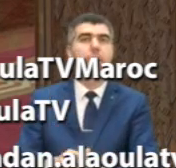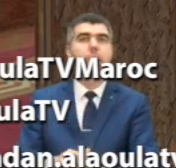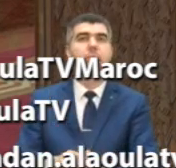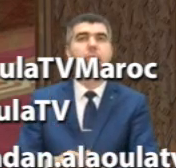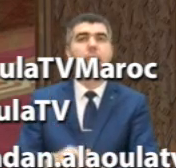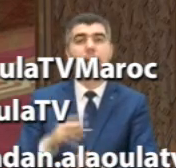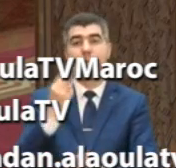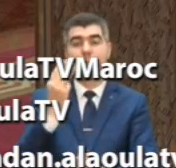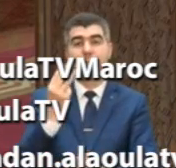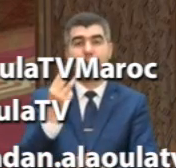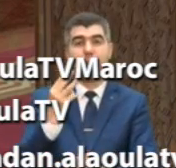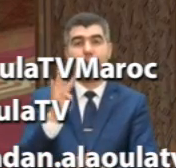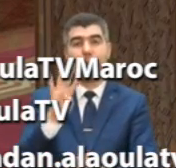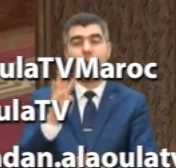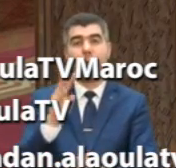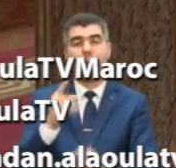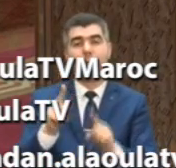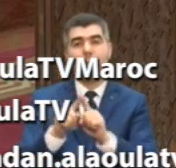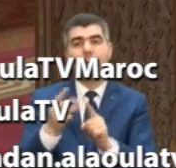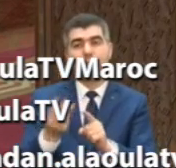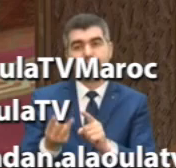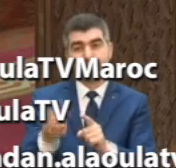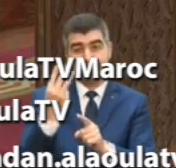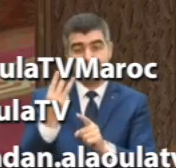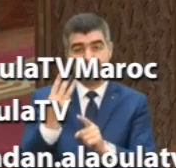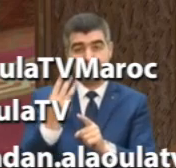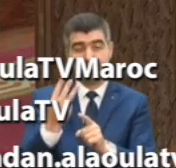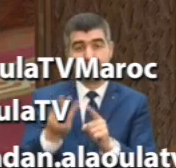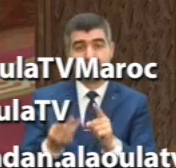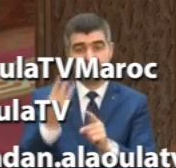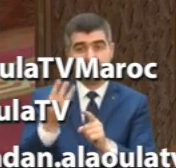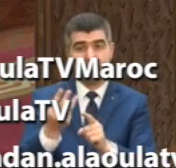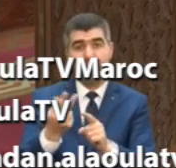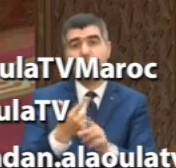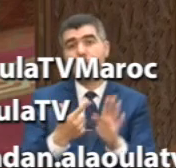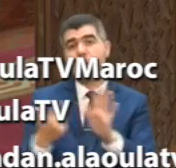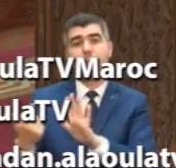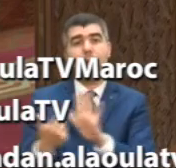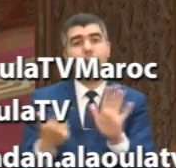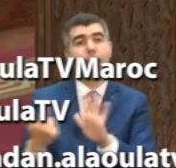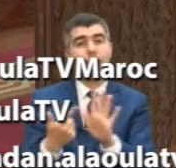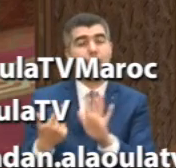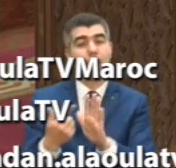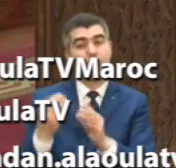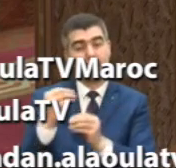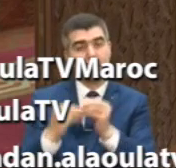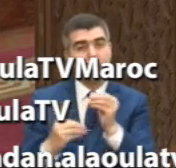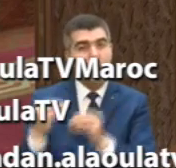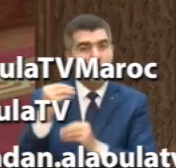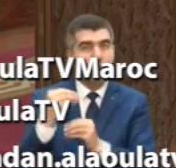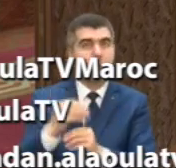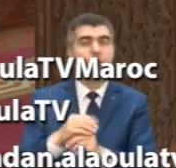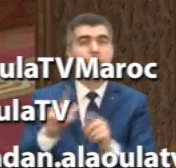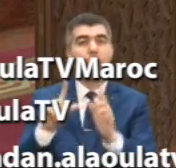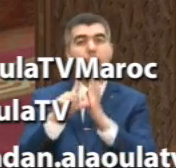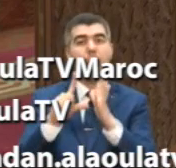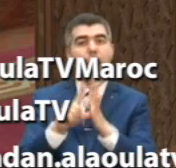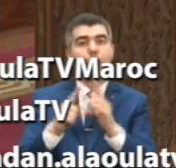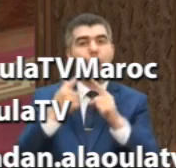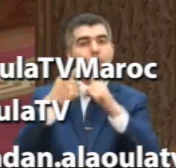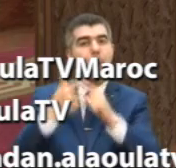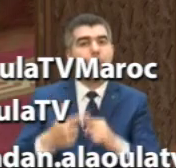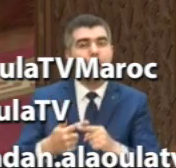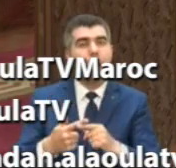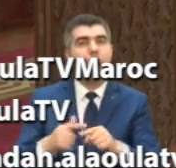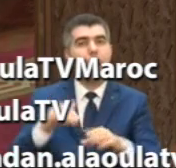بزياده 374 درهم. هذا المشروع ديال القانون صادقت عليه الحكومه في 18 ماي الماضي، الان راه هو ان شاء الله